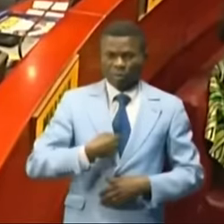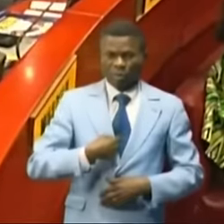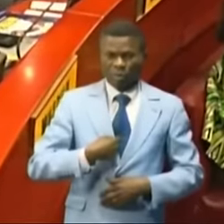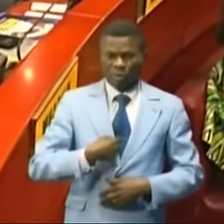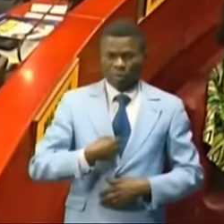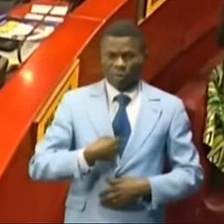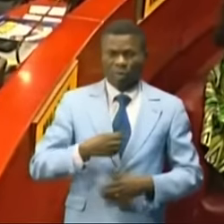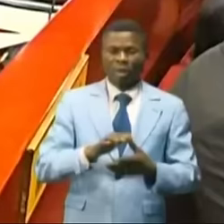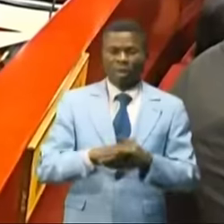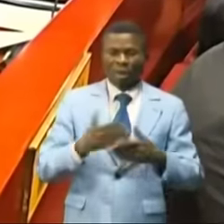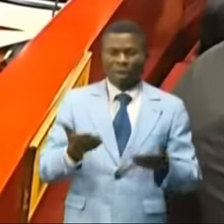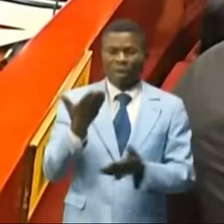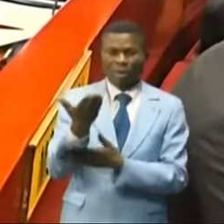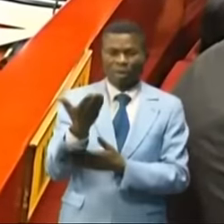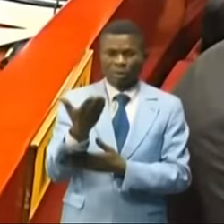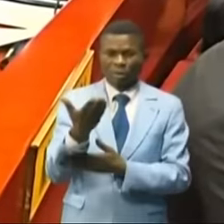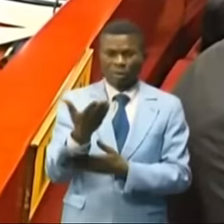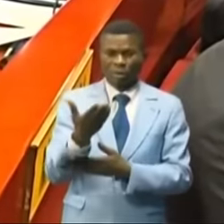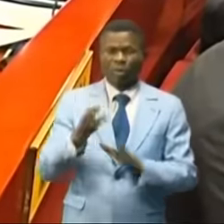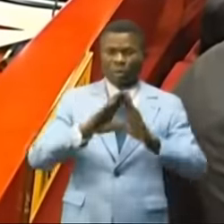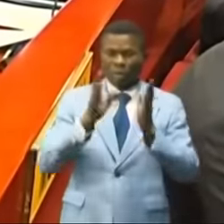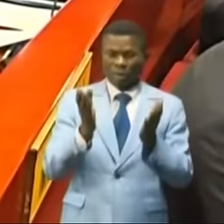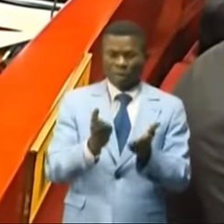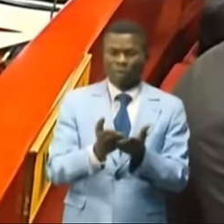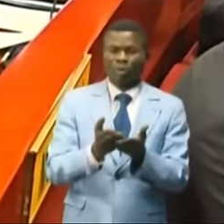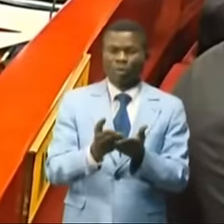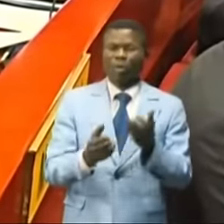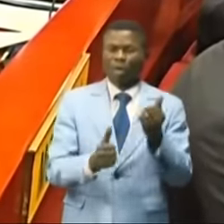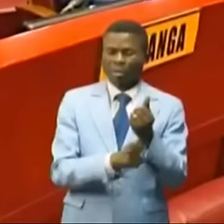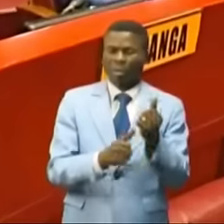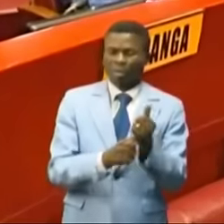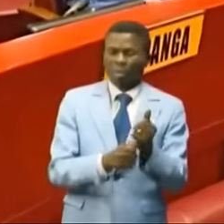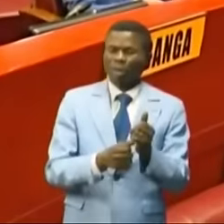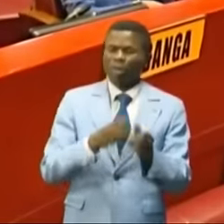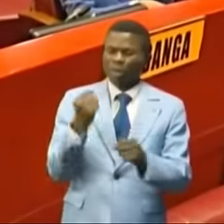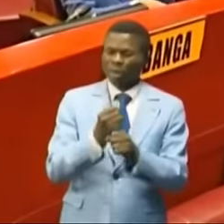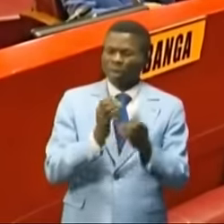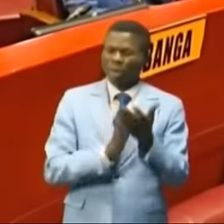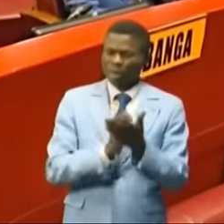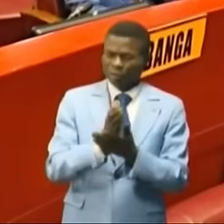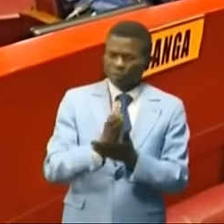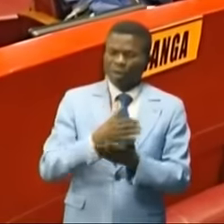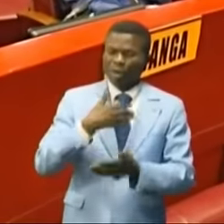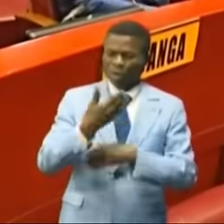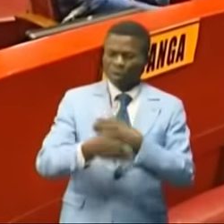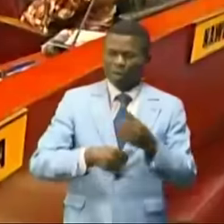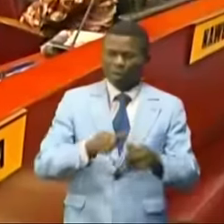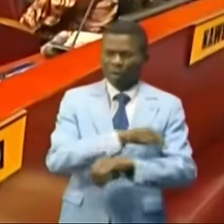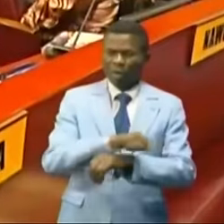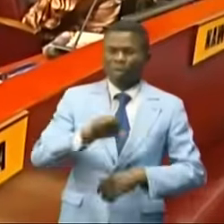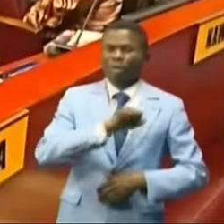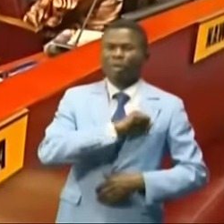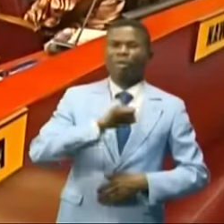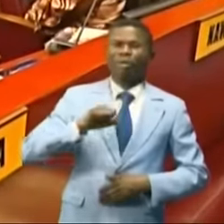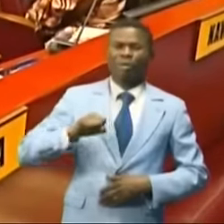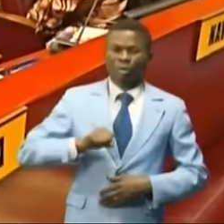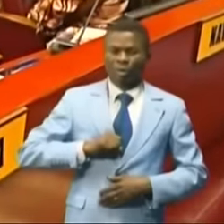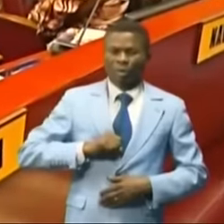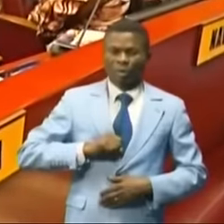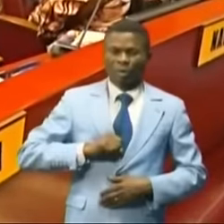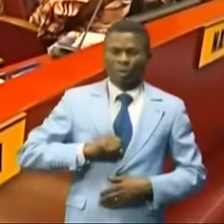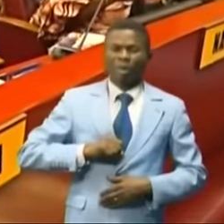nous attellerons à la mériter encore davantage pour le bon fonctionnement de nos institutions et pour le